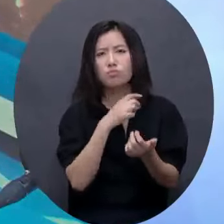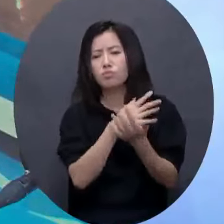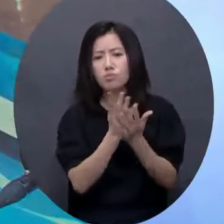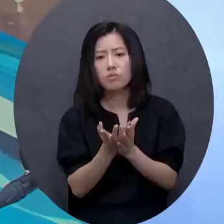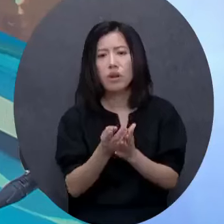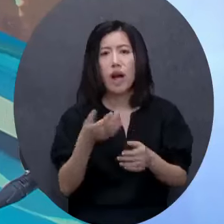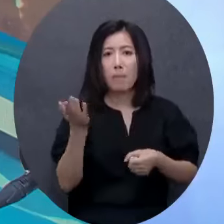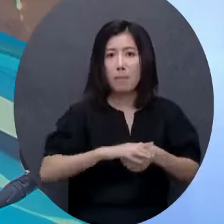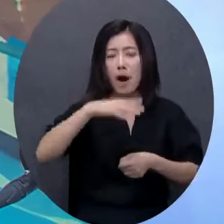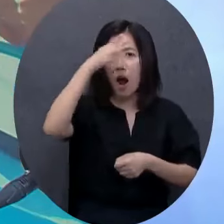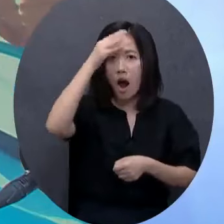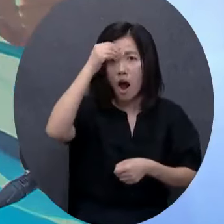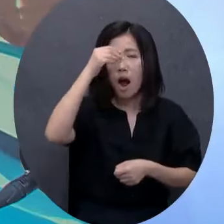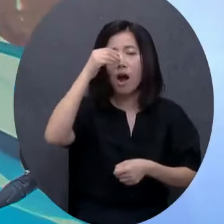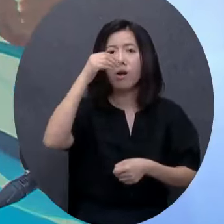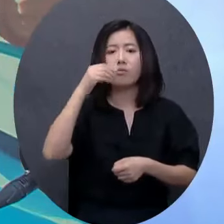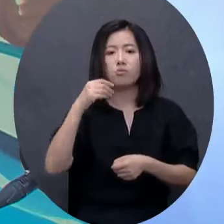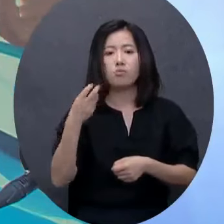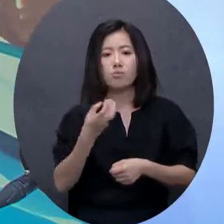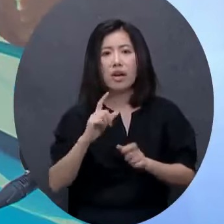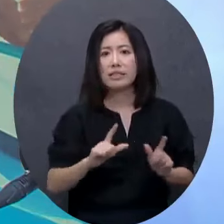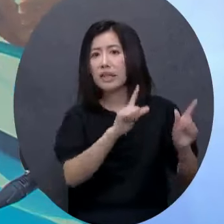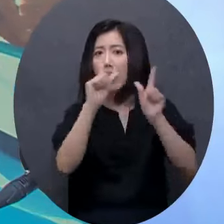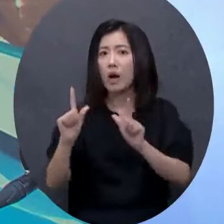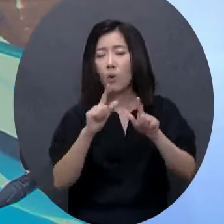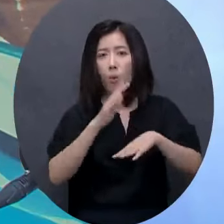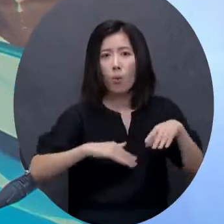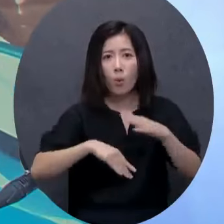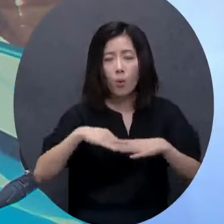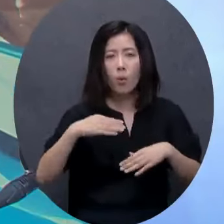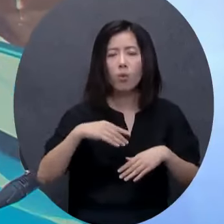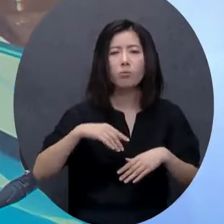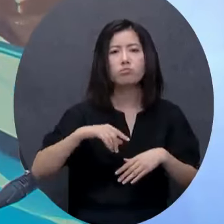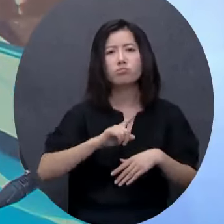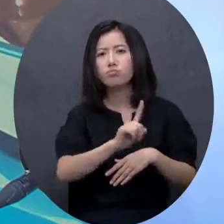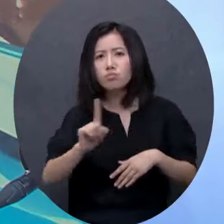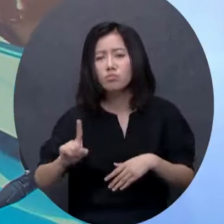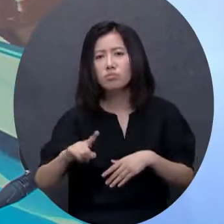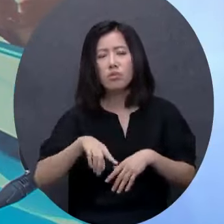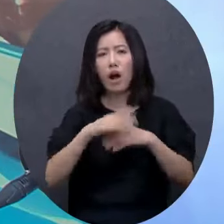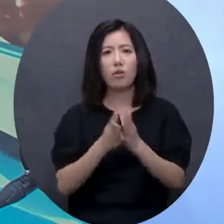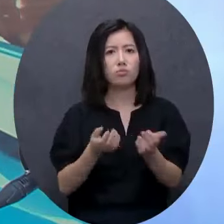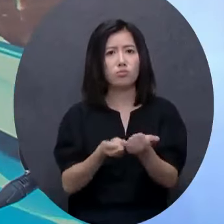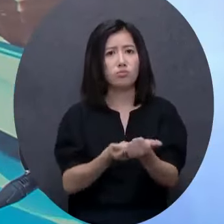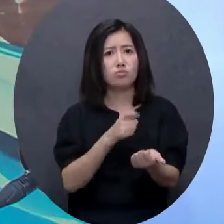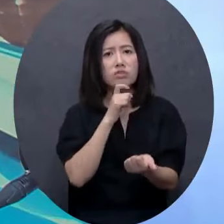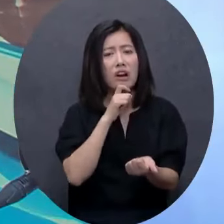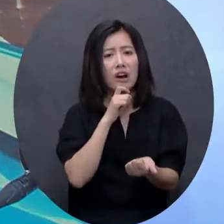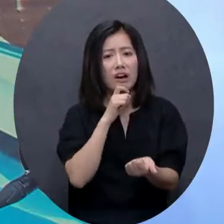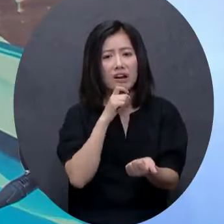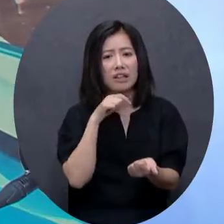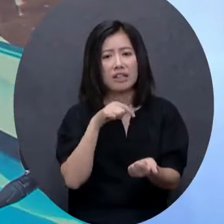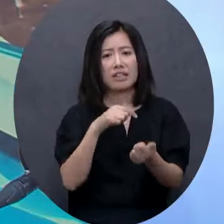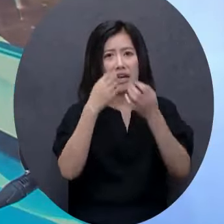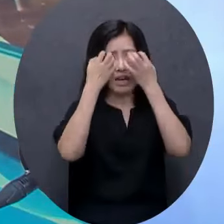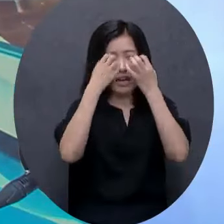補習啊，或者佢哋我哋叫做即係生活嘅技能啊，其他嗰啲我哋都會支援嘅。我相信可能大家唔好。